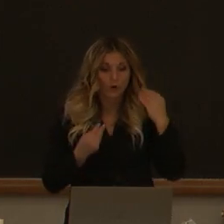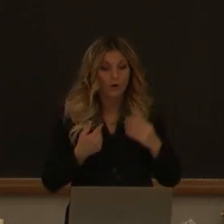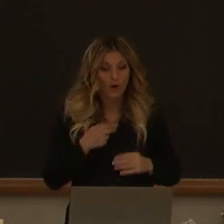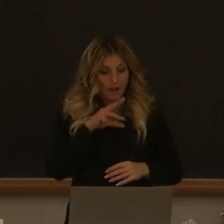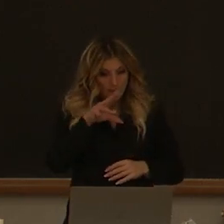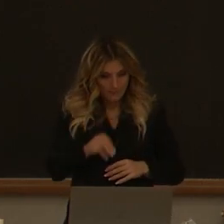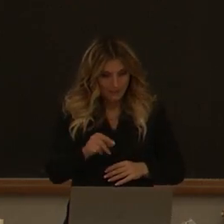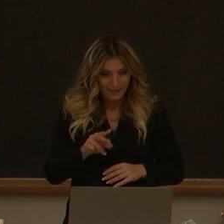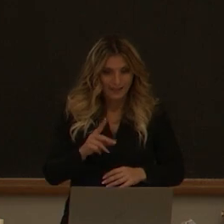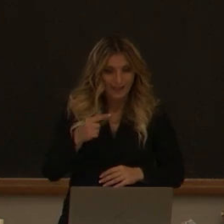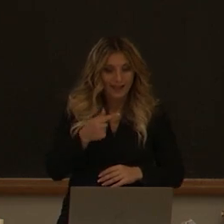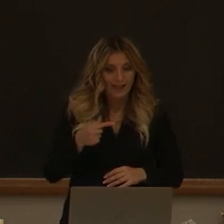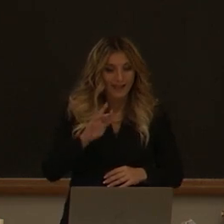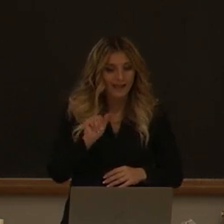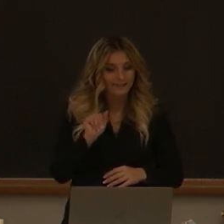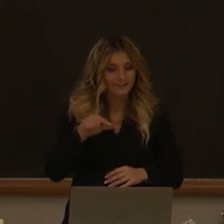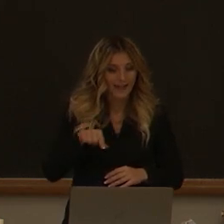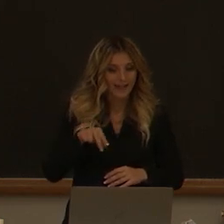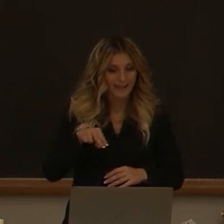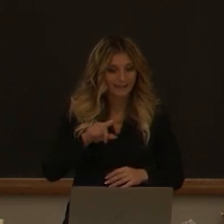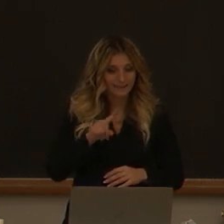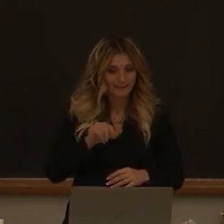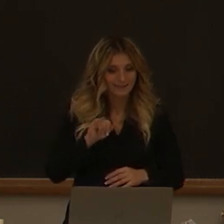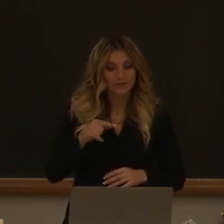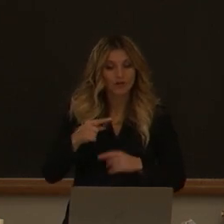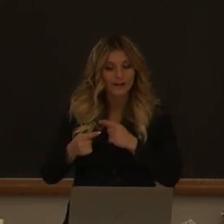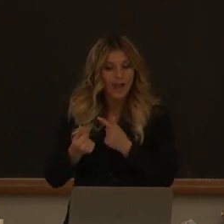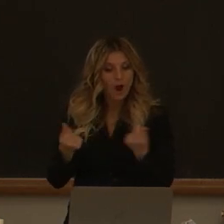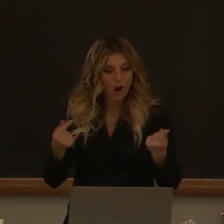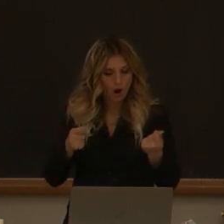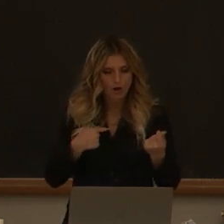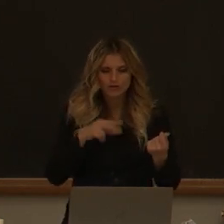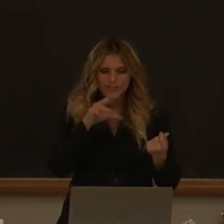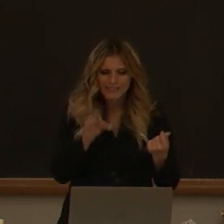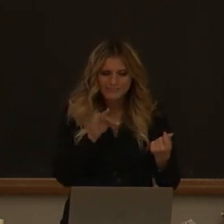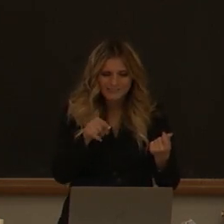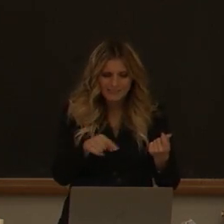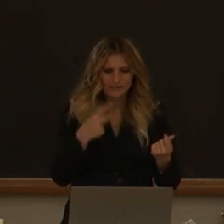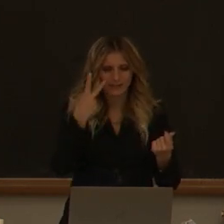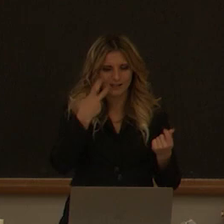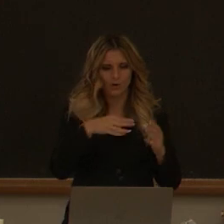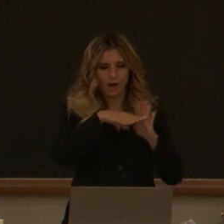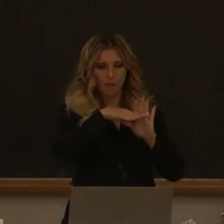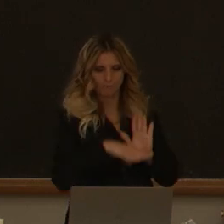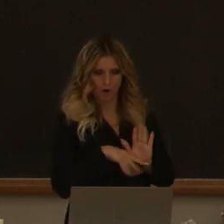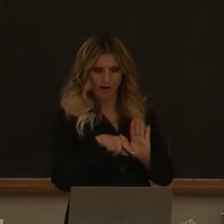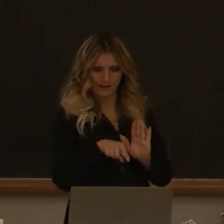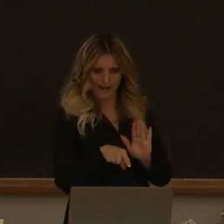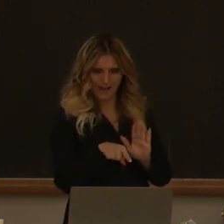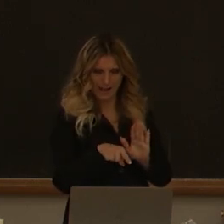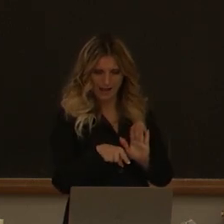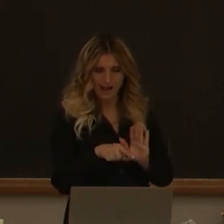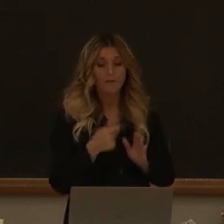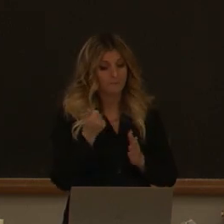transizione ecologica, come è stato introdotto precedentemente dai miei colleghi, si parla di programmi di concertazione, di